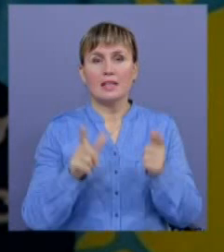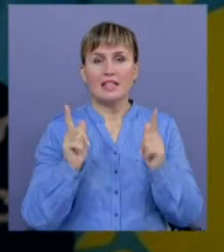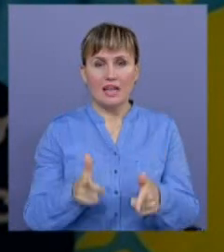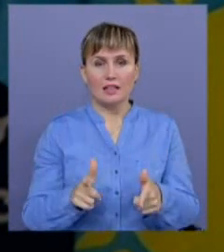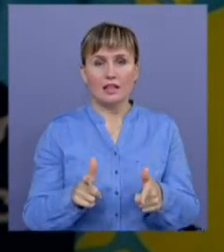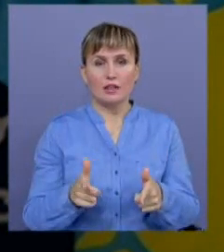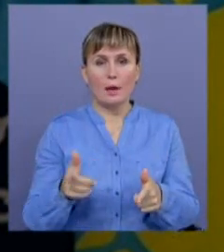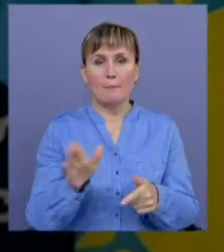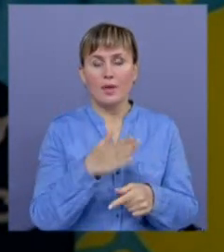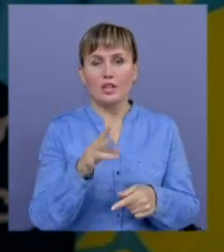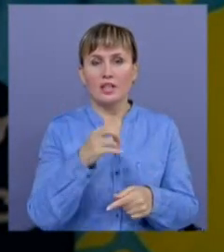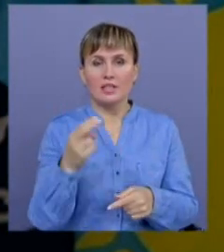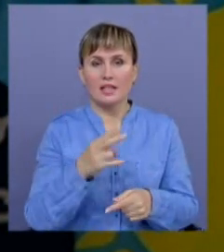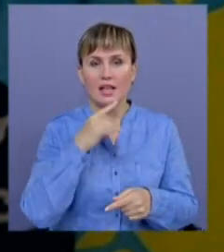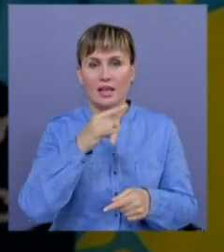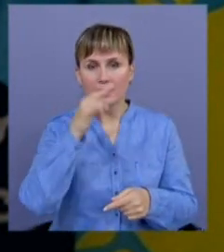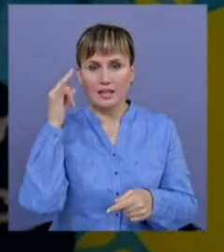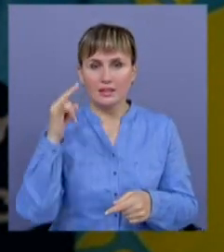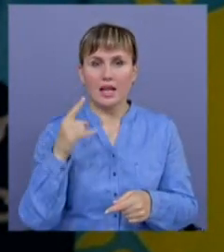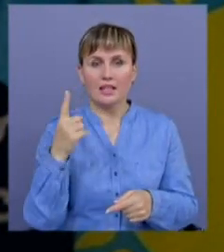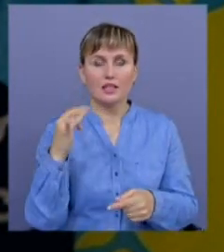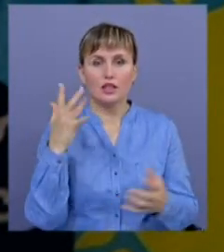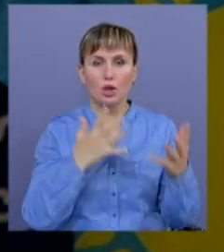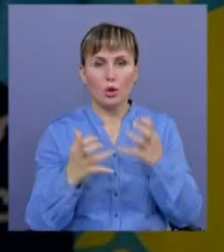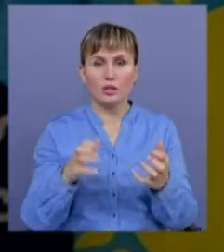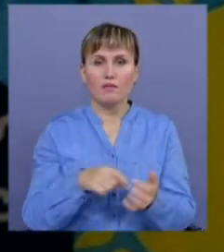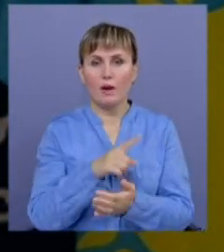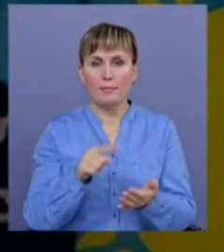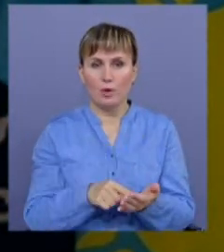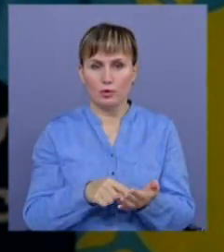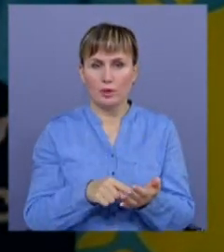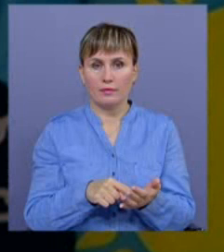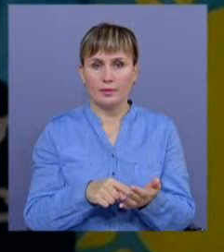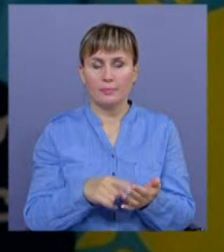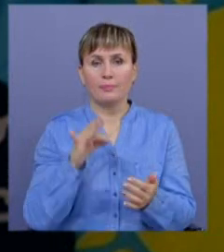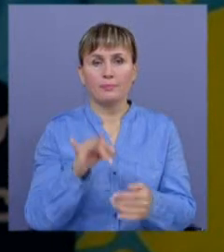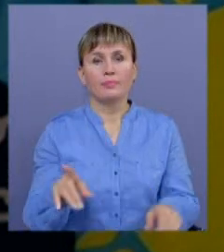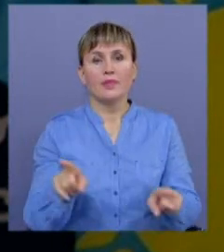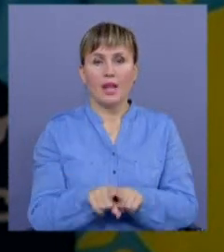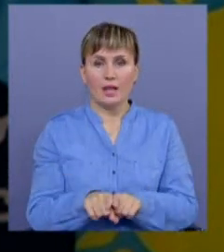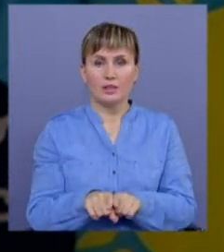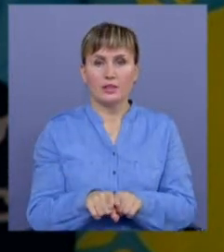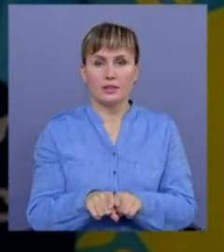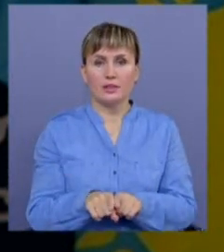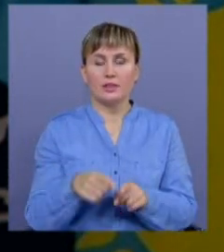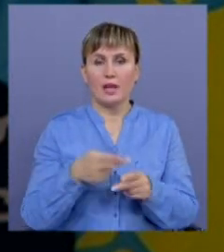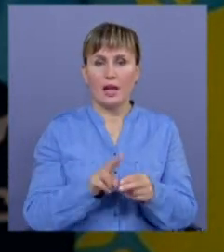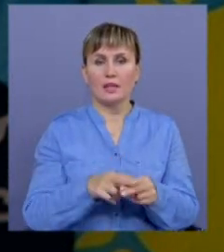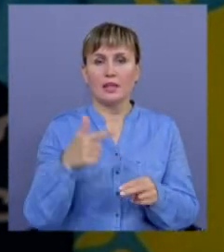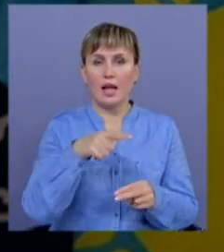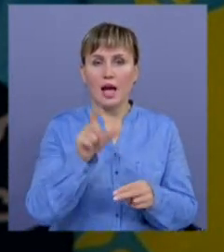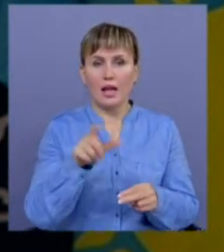согласия между национальностями в Казахстане, это, вы знаете, один из серьезных вопросов. Также даны гарантии того,